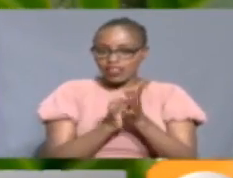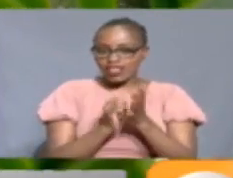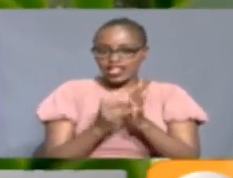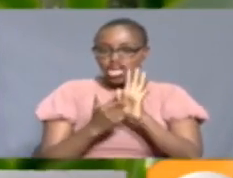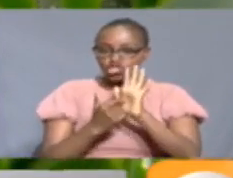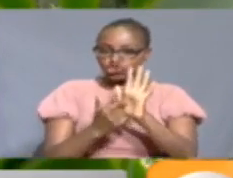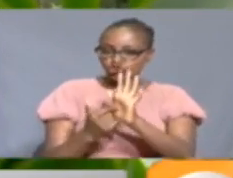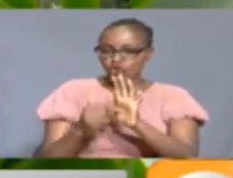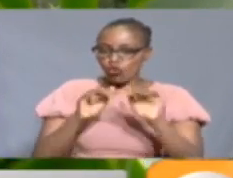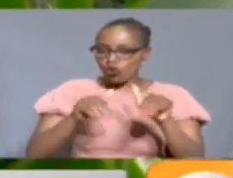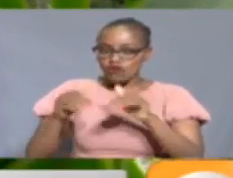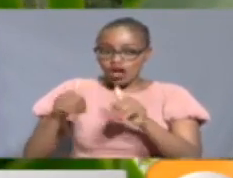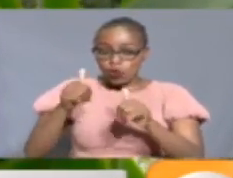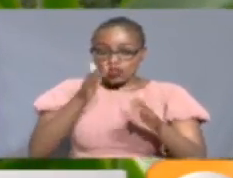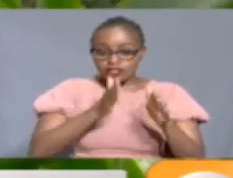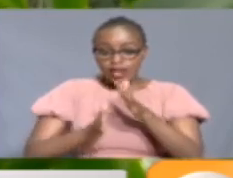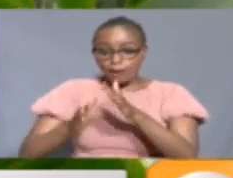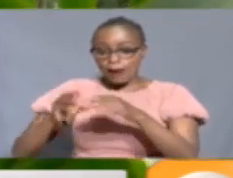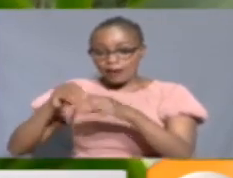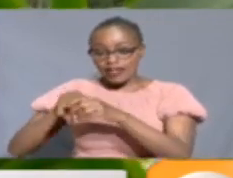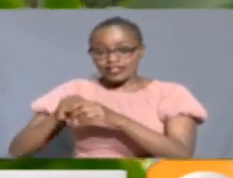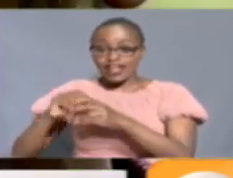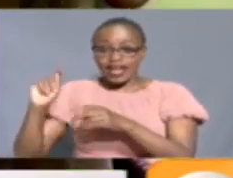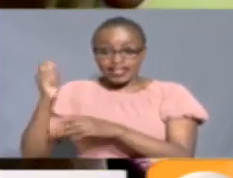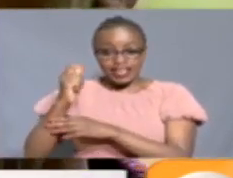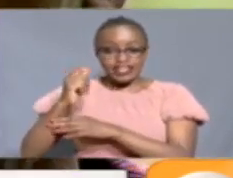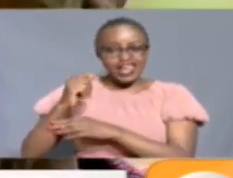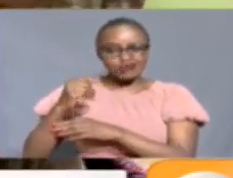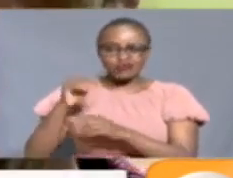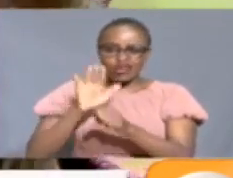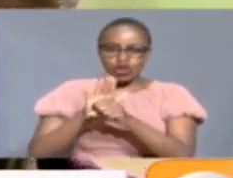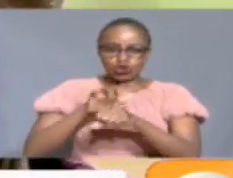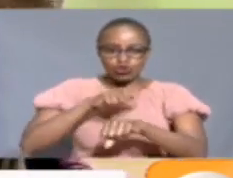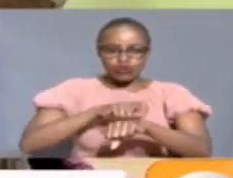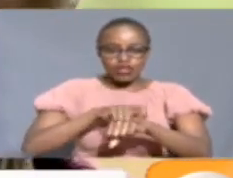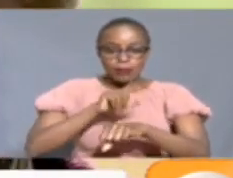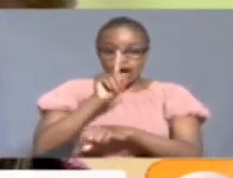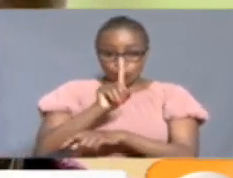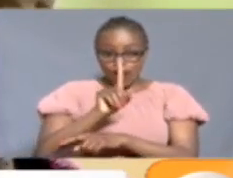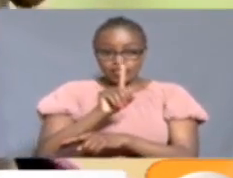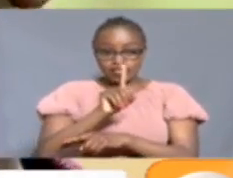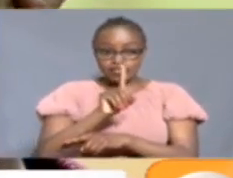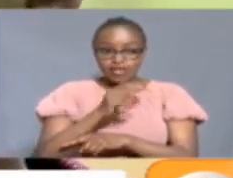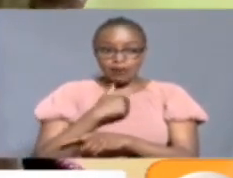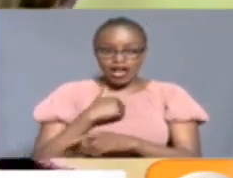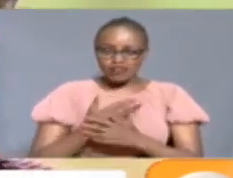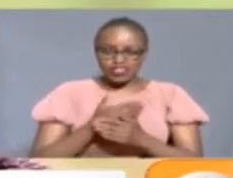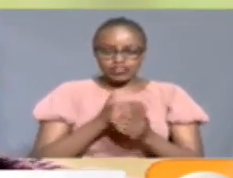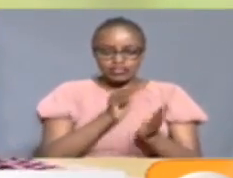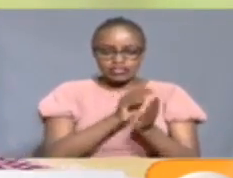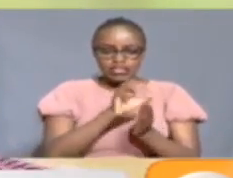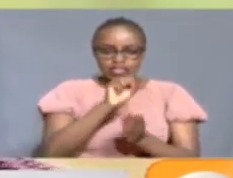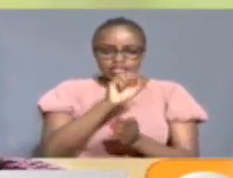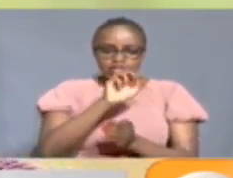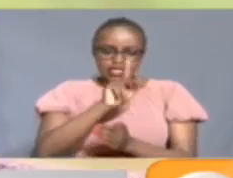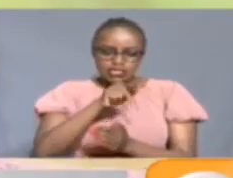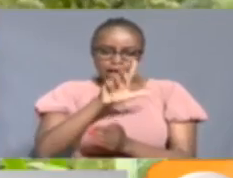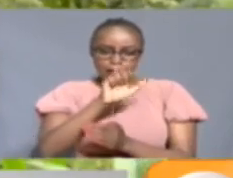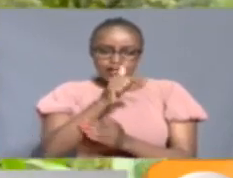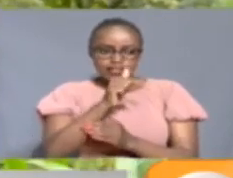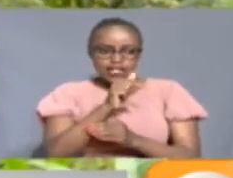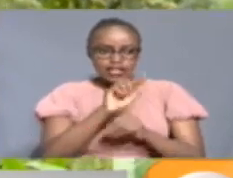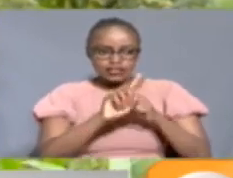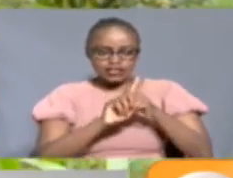kilimo yanayoandaliwa humu nchini mara kwa mara. Banchi moja, tunafuga spirit 6,